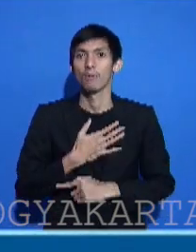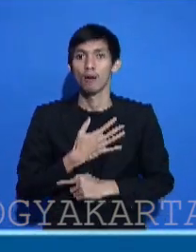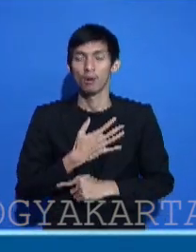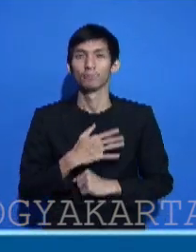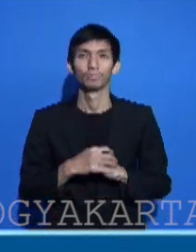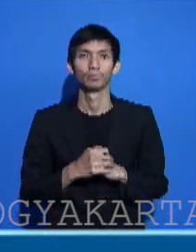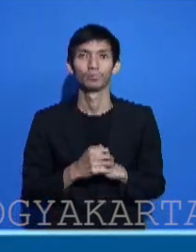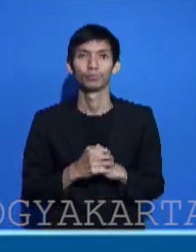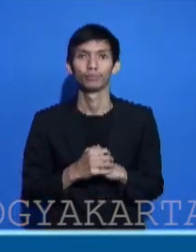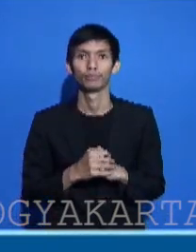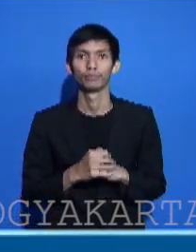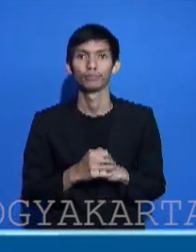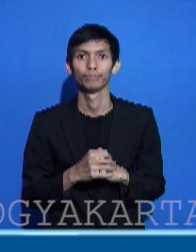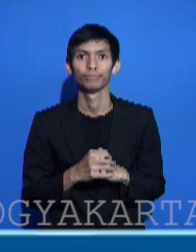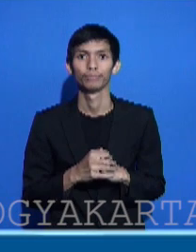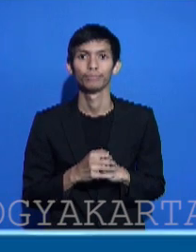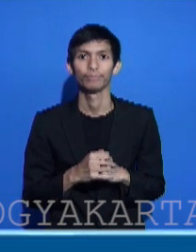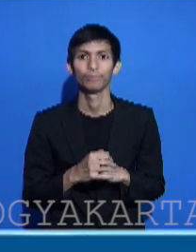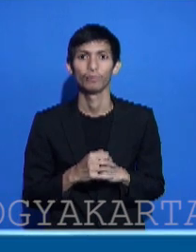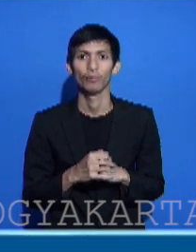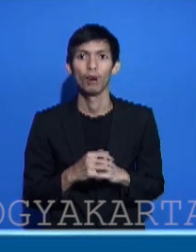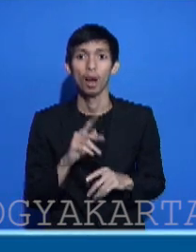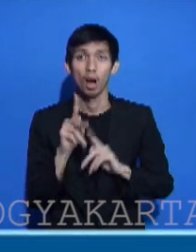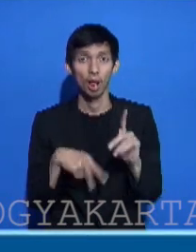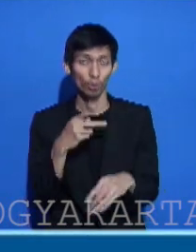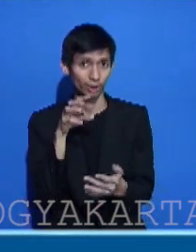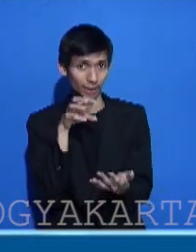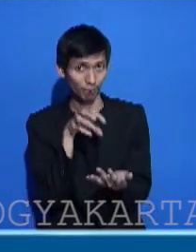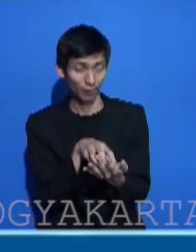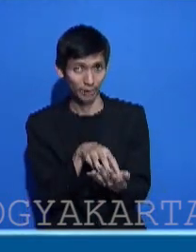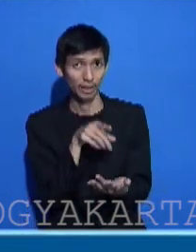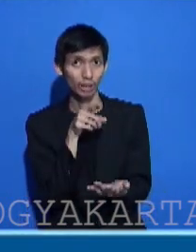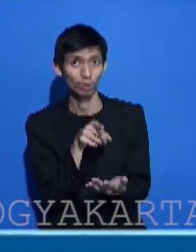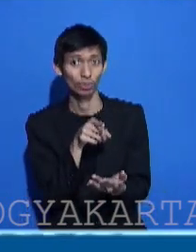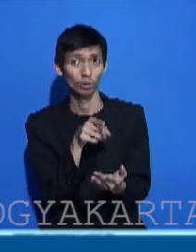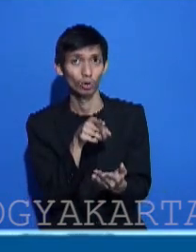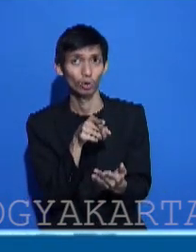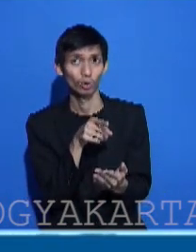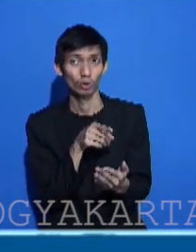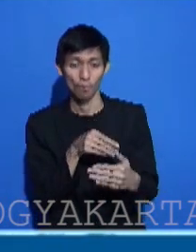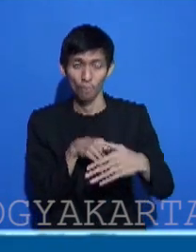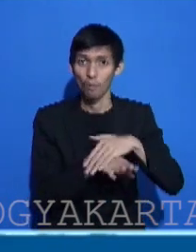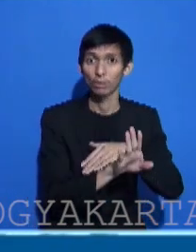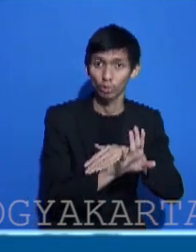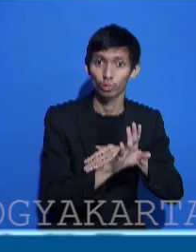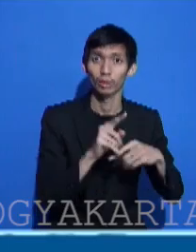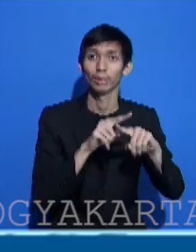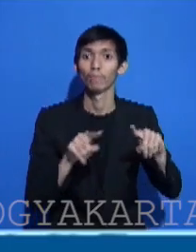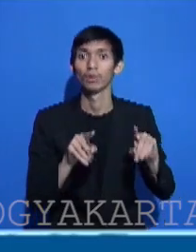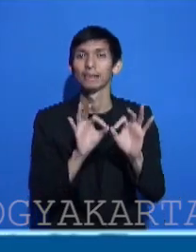Pramila ugi boten maipun sinaosa papanipun ugi radi mlebet nanging pesisir menika boten nate